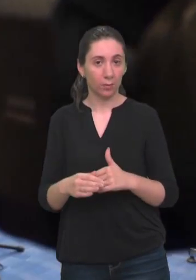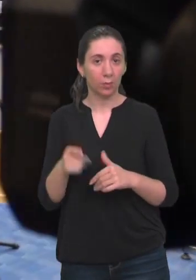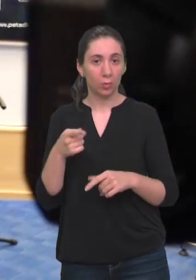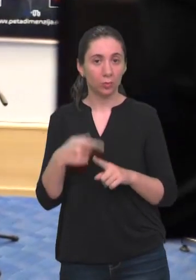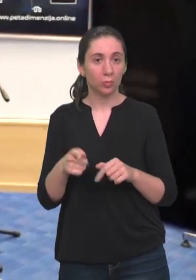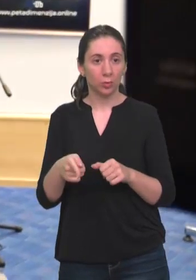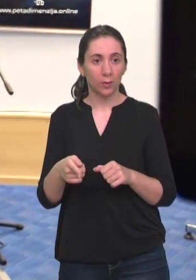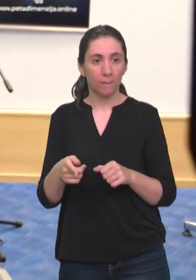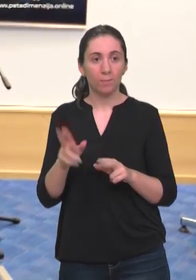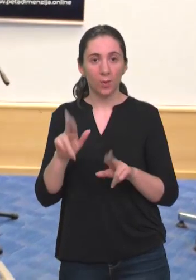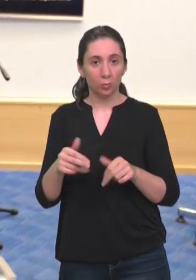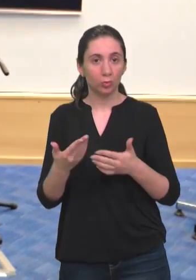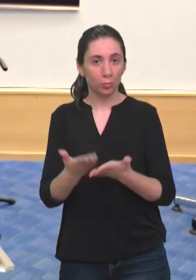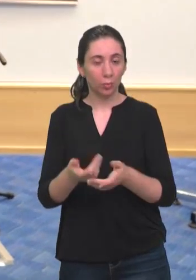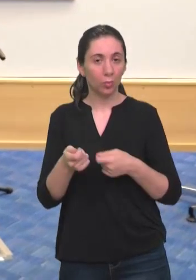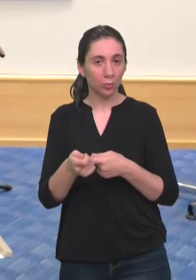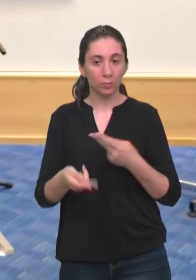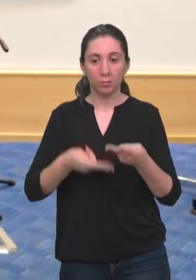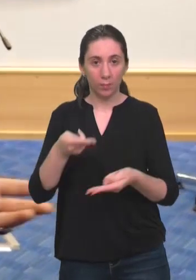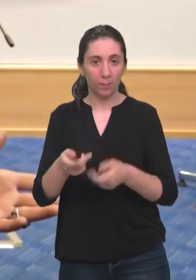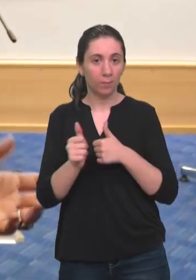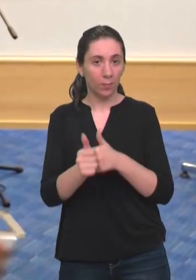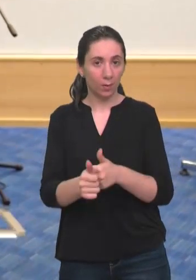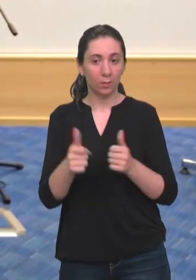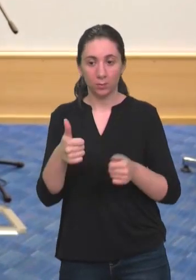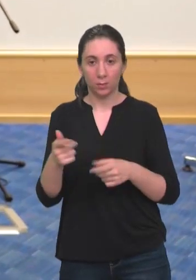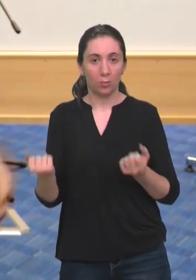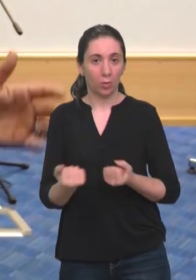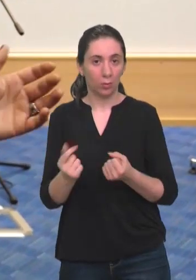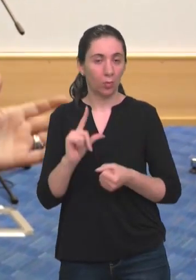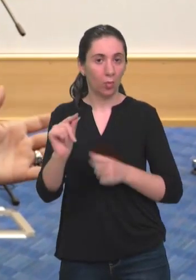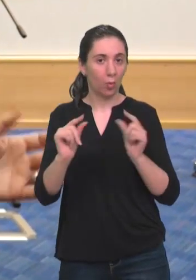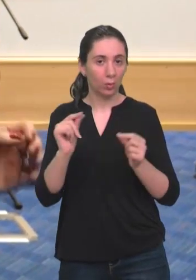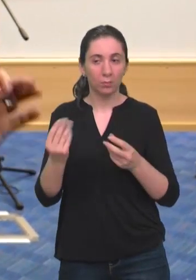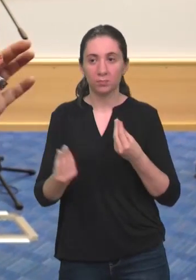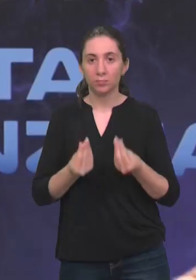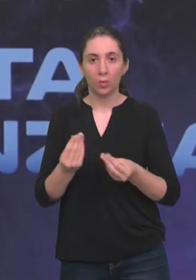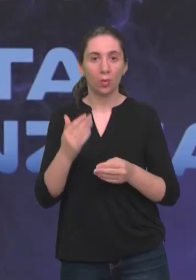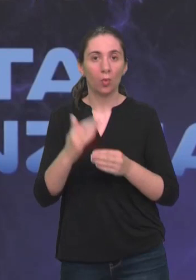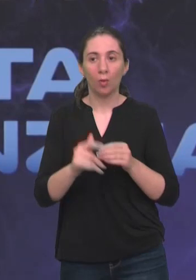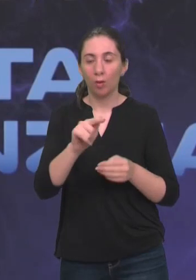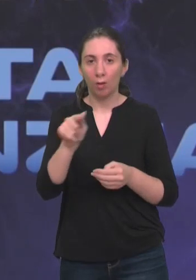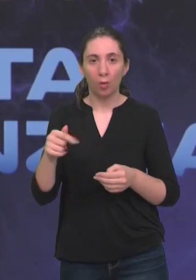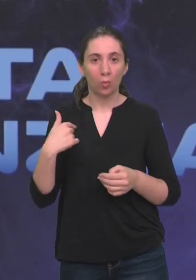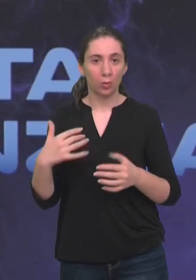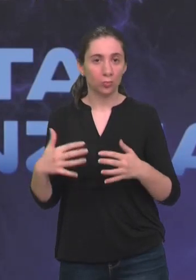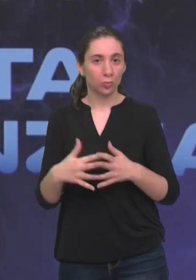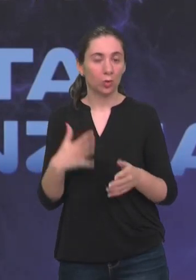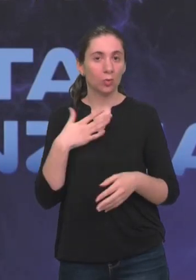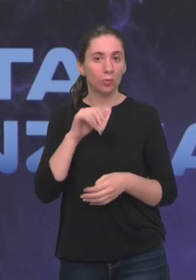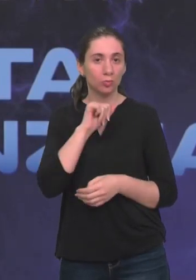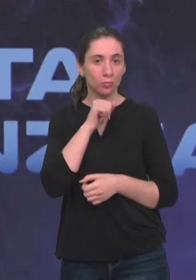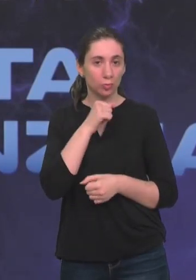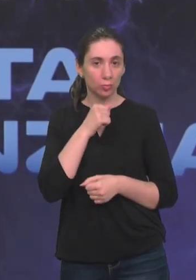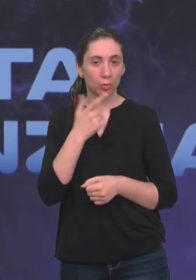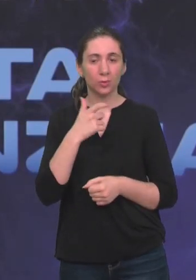stoga što im se može ponuditi usluga prijevoza i pratnje na samu aktivnost, odlazak na bilo koji kraj u našem gradu, u našoj županiji,